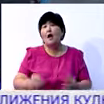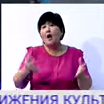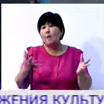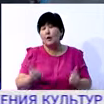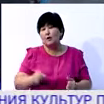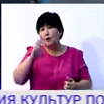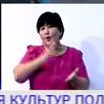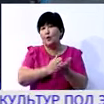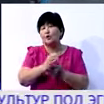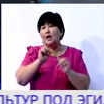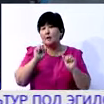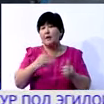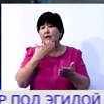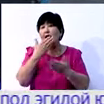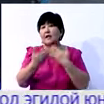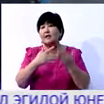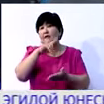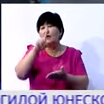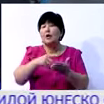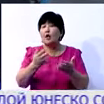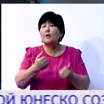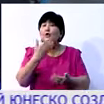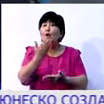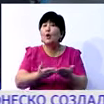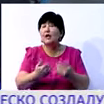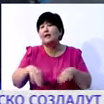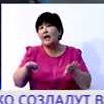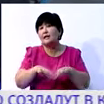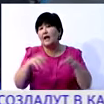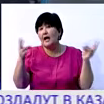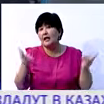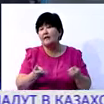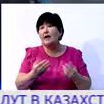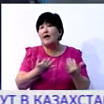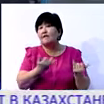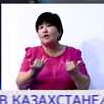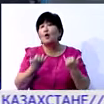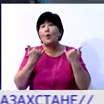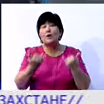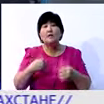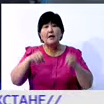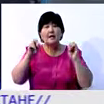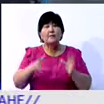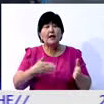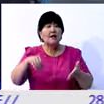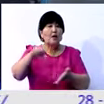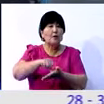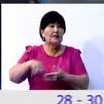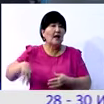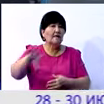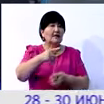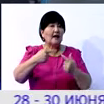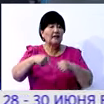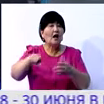Получатели госуслуг могли все свои вопросы задать и получить консультации, а также необходимые виды услуг. Мы специально пригласили представителей всех